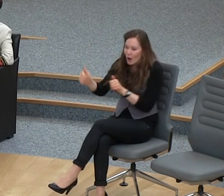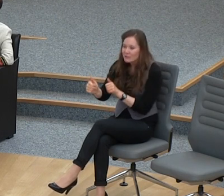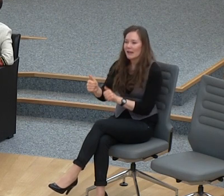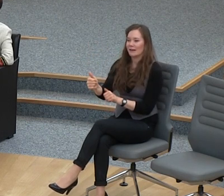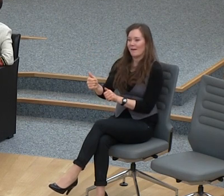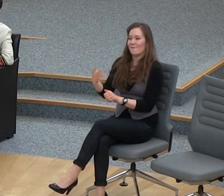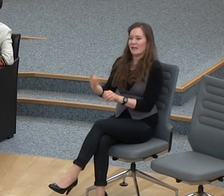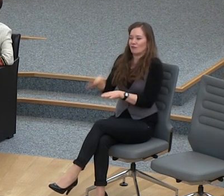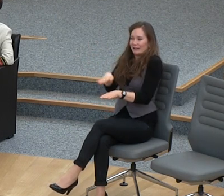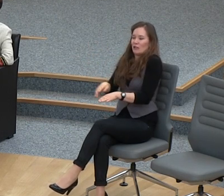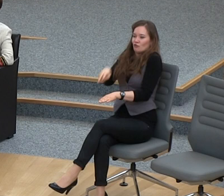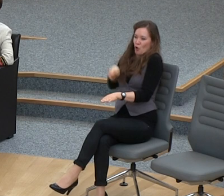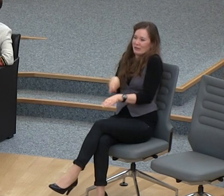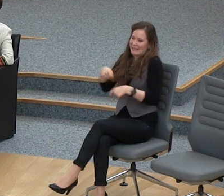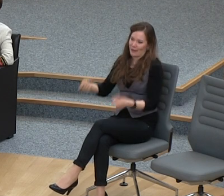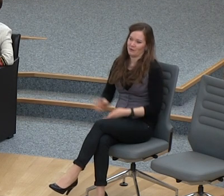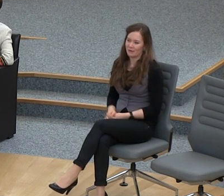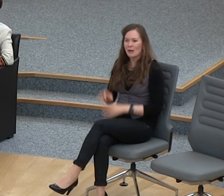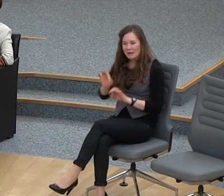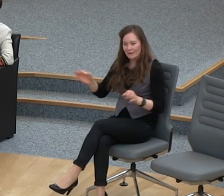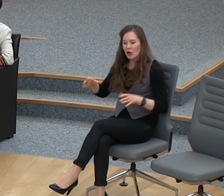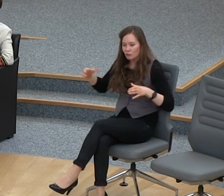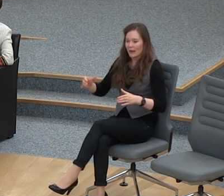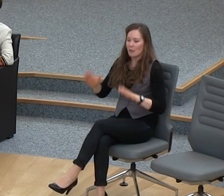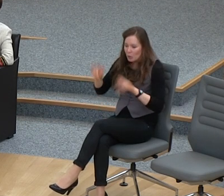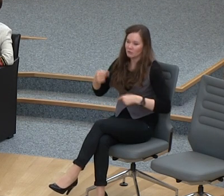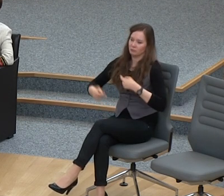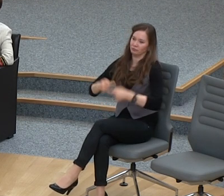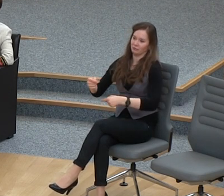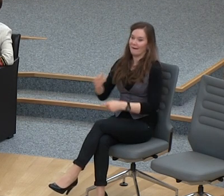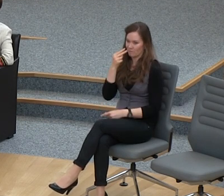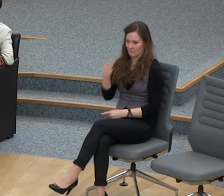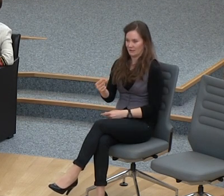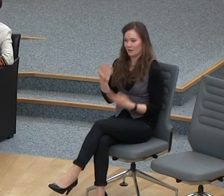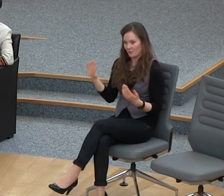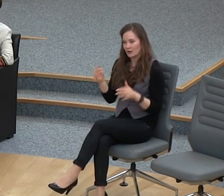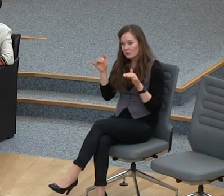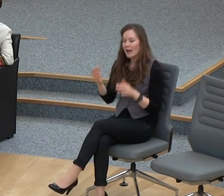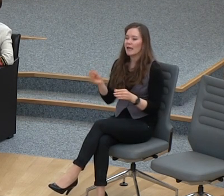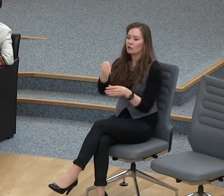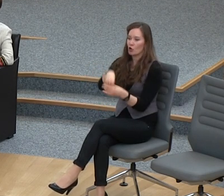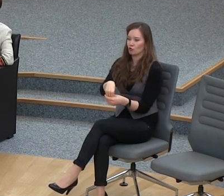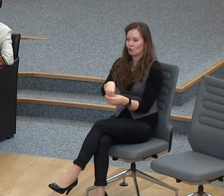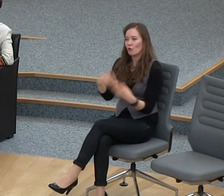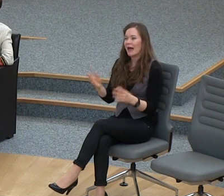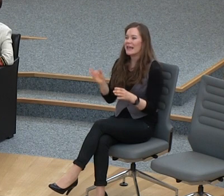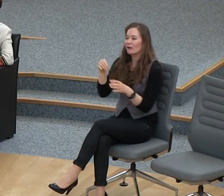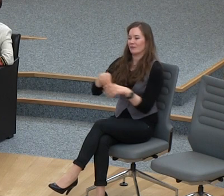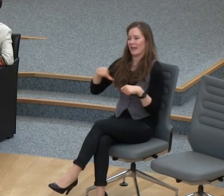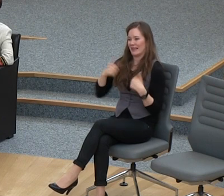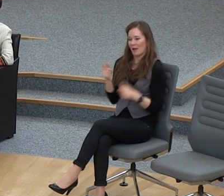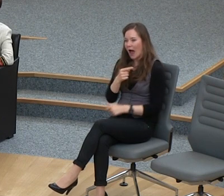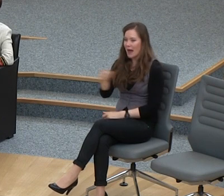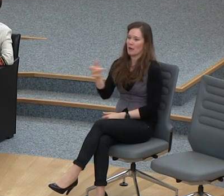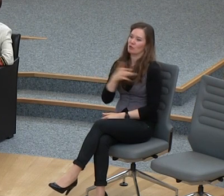nach vorne gehen würden. Und zwar unter dem Gesichtspunkt, dass man sagt, Inklusion, inklusives Leben betrifft